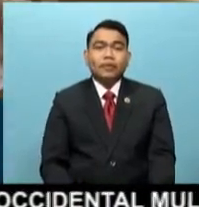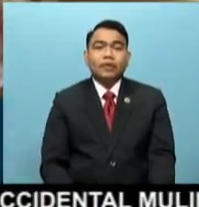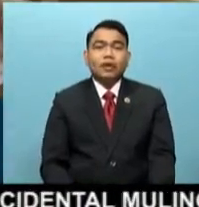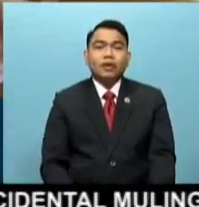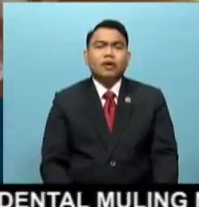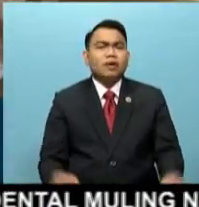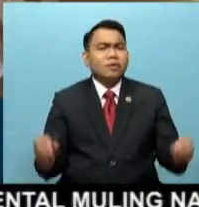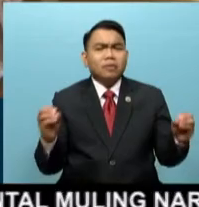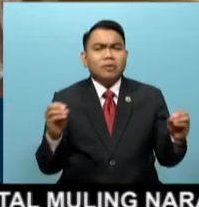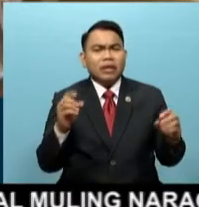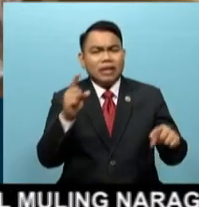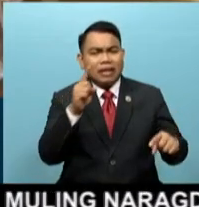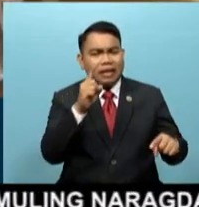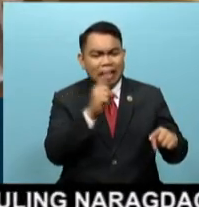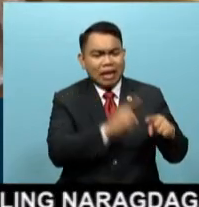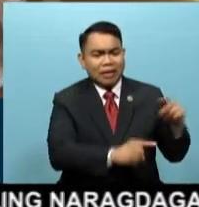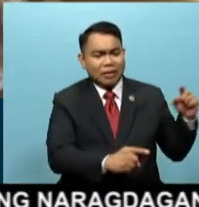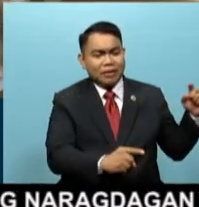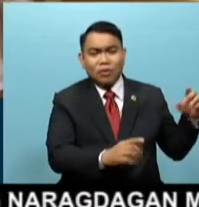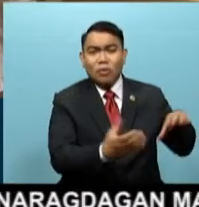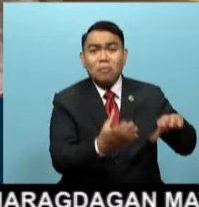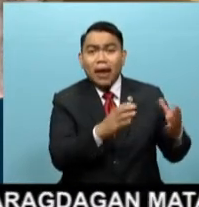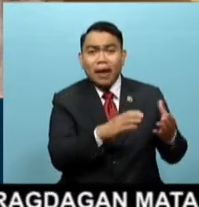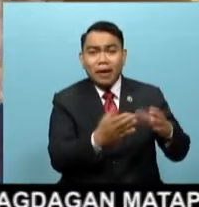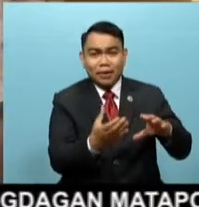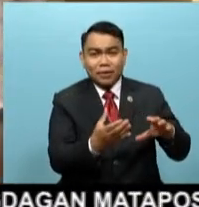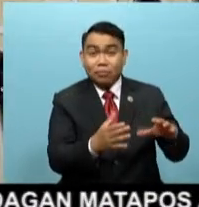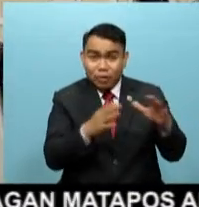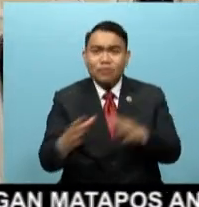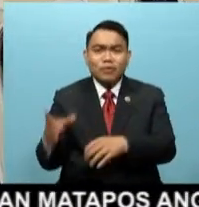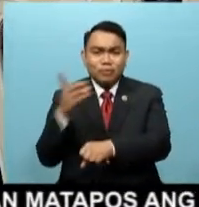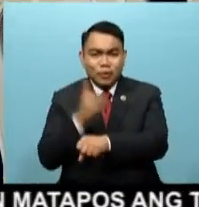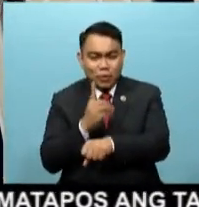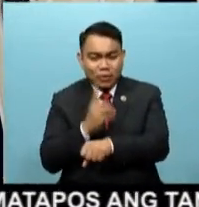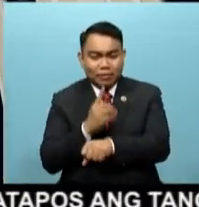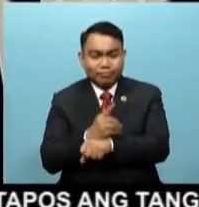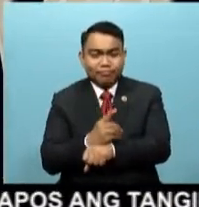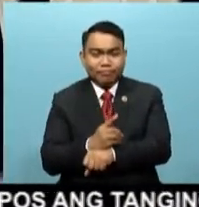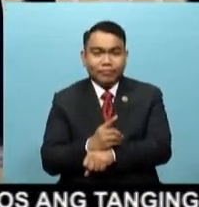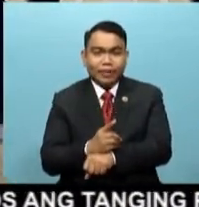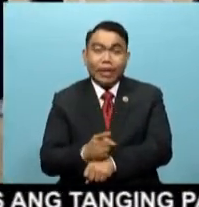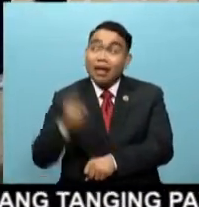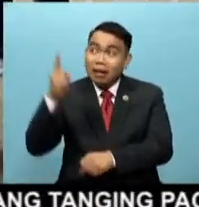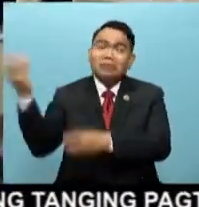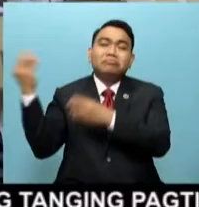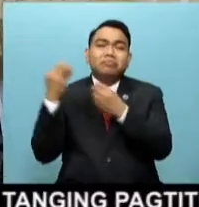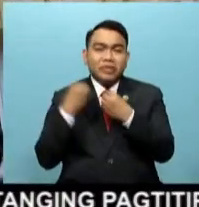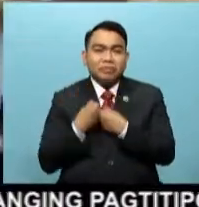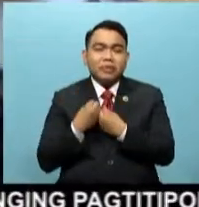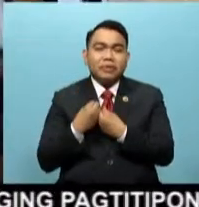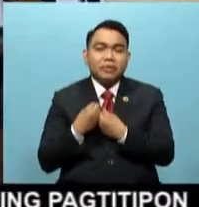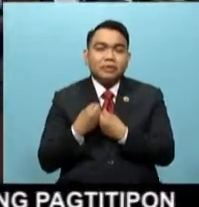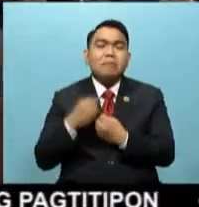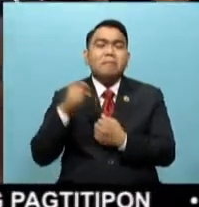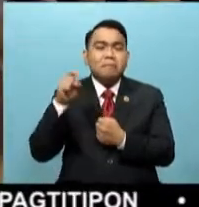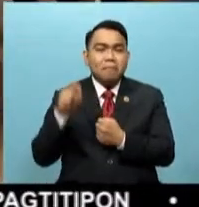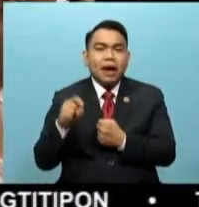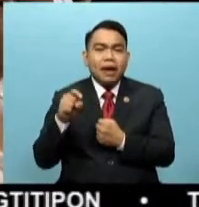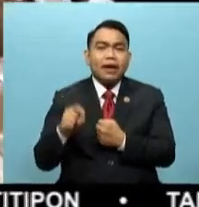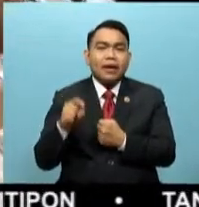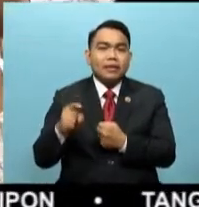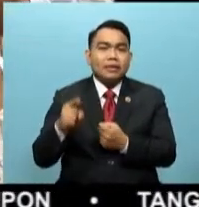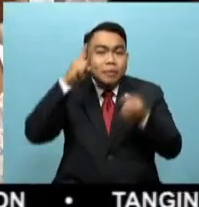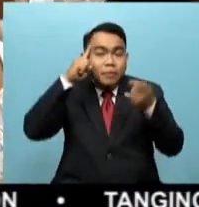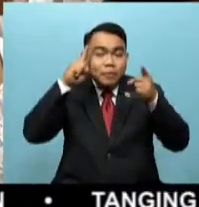sa pagtupad ng tungkulin. Ito po kasi yung binigay po ng ama sa akin na dapat ko pong tupdin